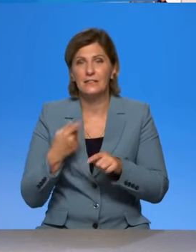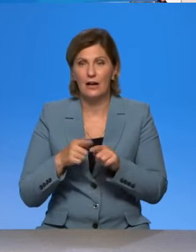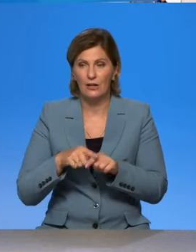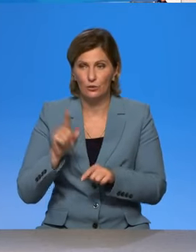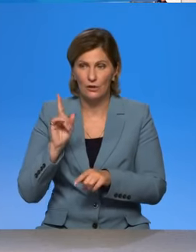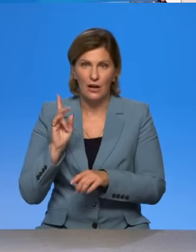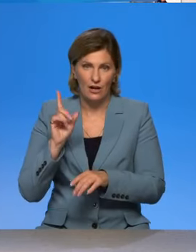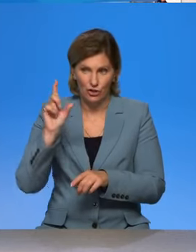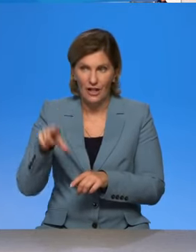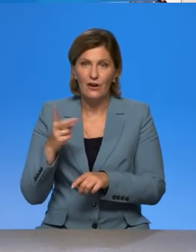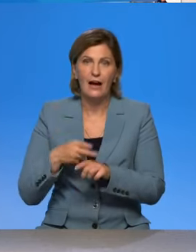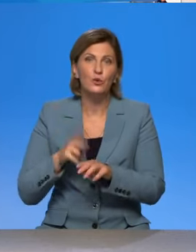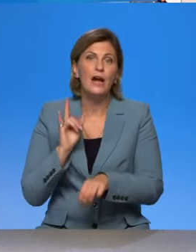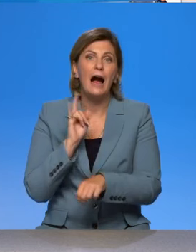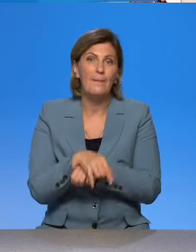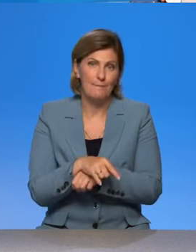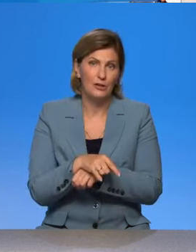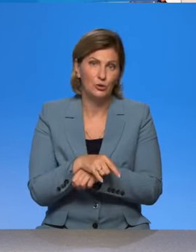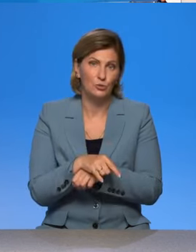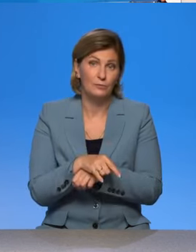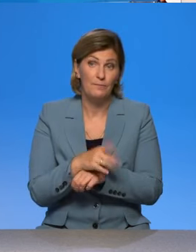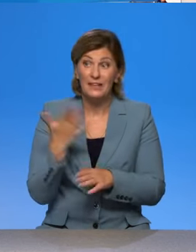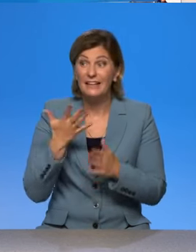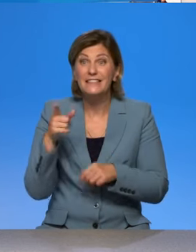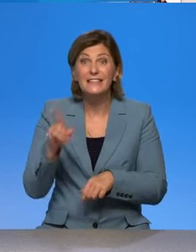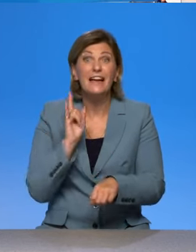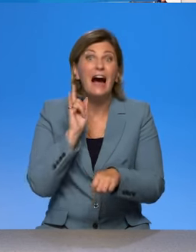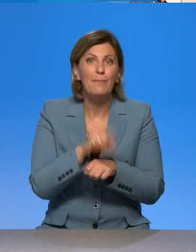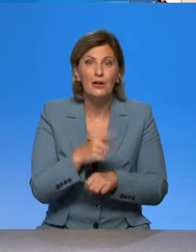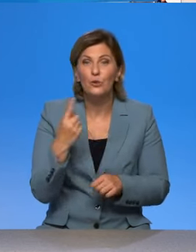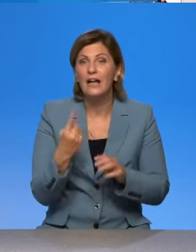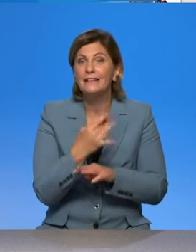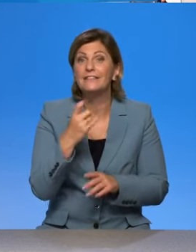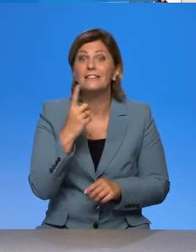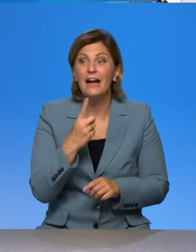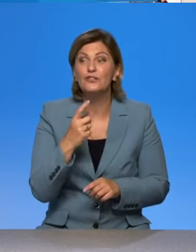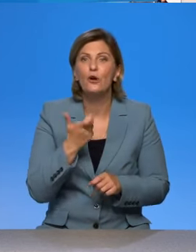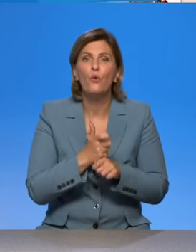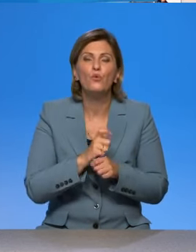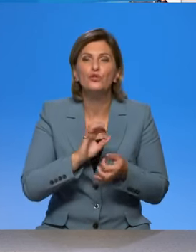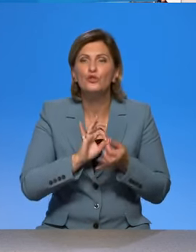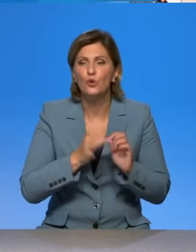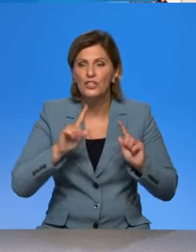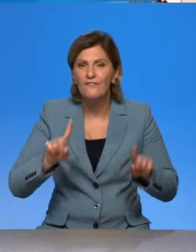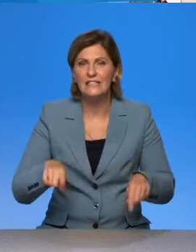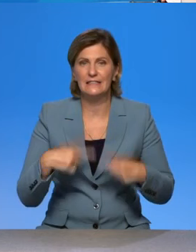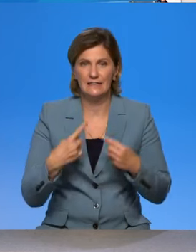очень-очень важный момент, потому что если ты обманул один раз, потом очень-очень тяжело восстановить вот это доверие.